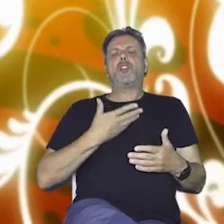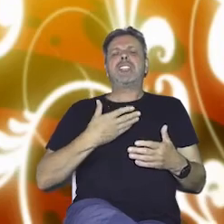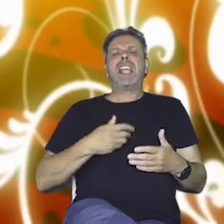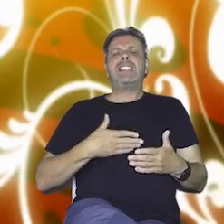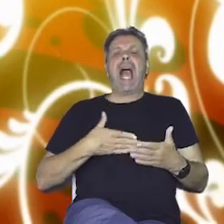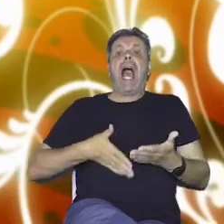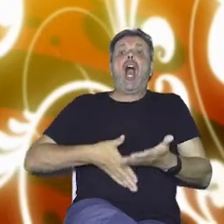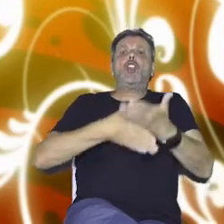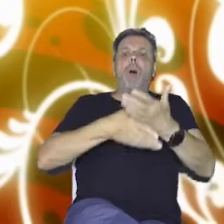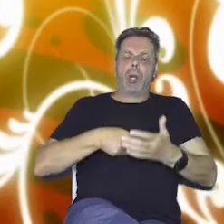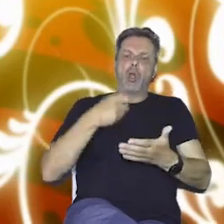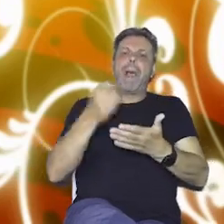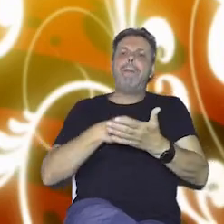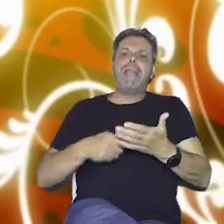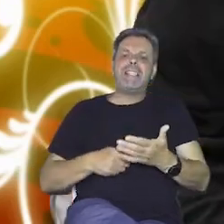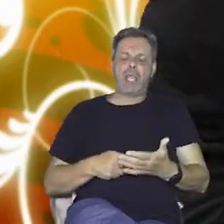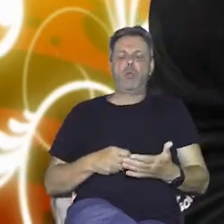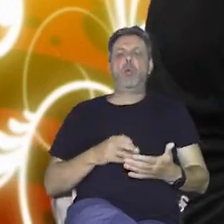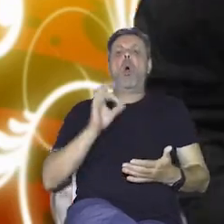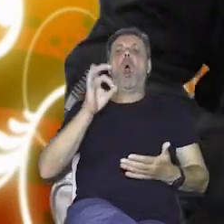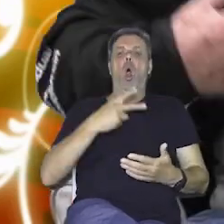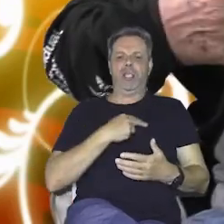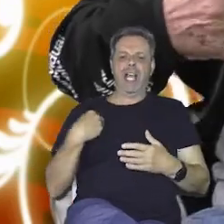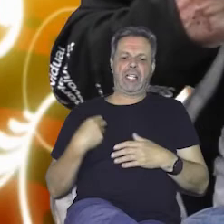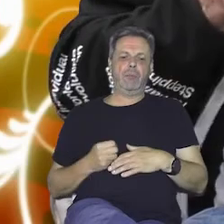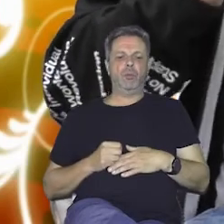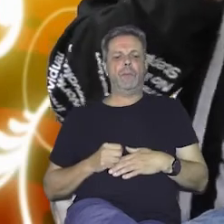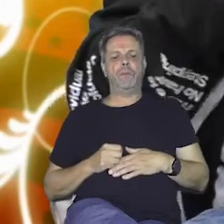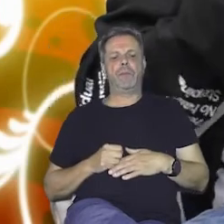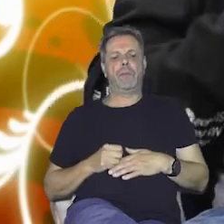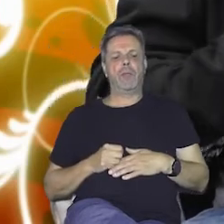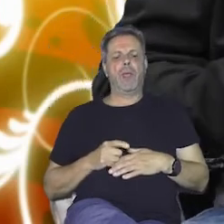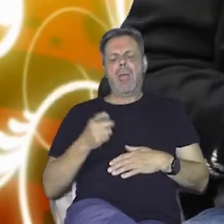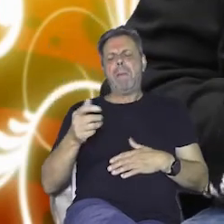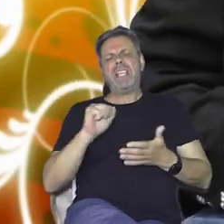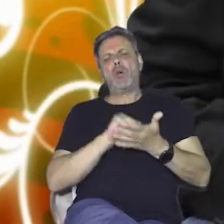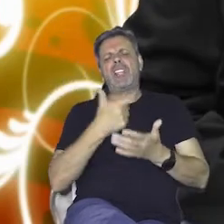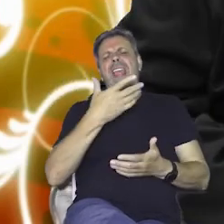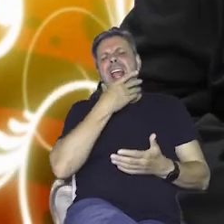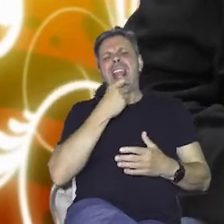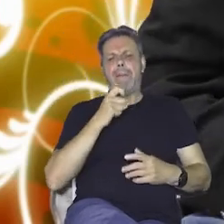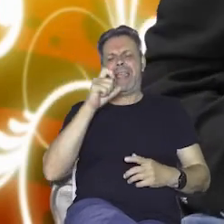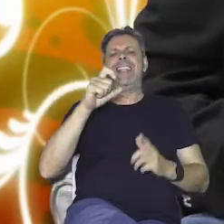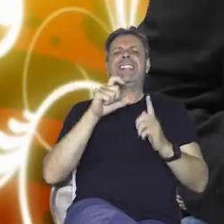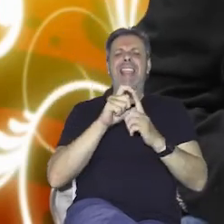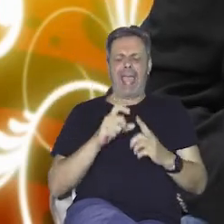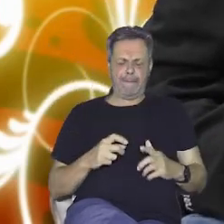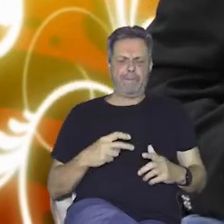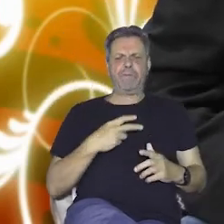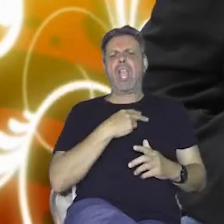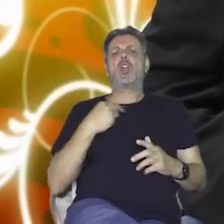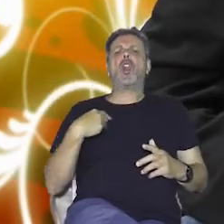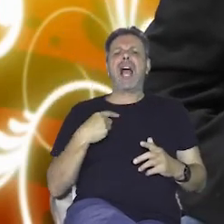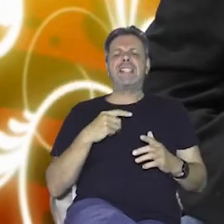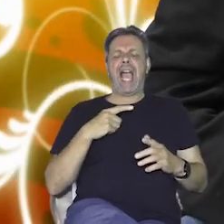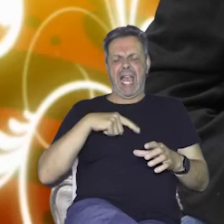pisanju posvećenom Zagrebu. Da. To smo, to je bilo, izdali smo jedan lijepi CD, Croatia Records je izdala, zove se